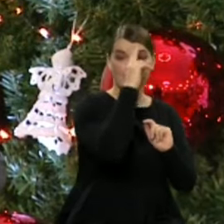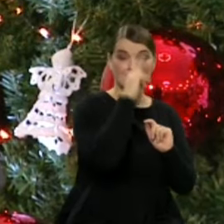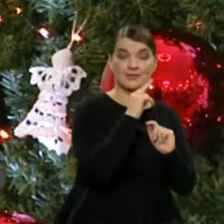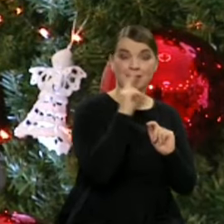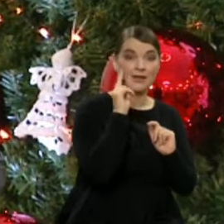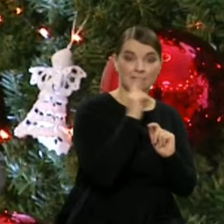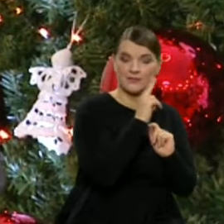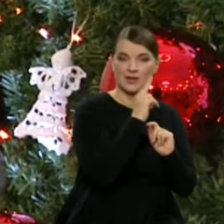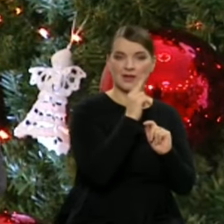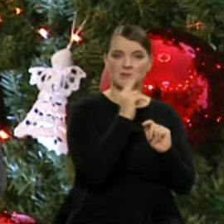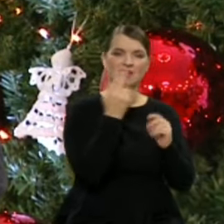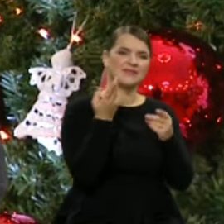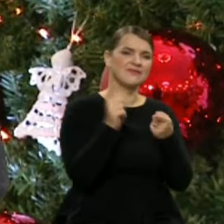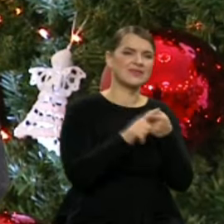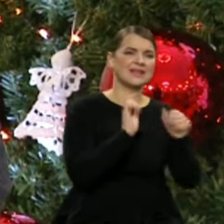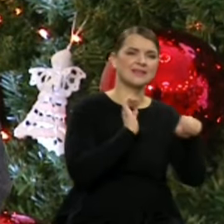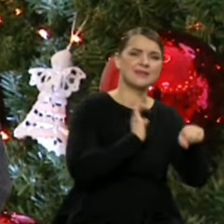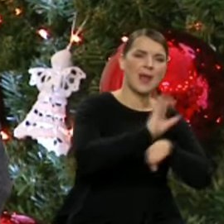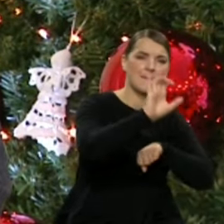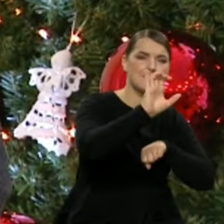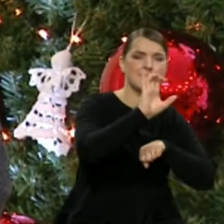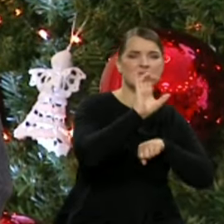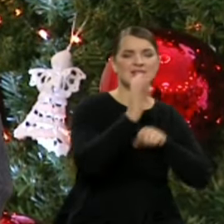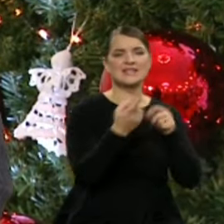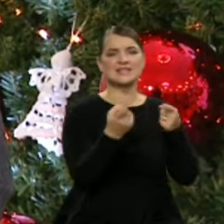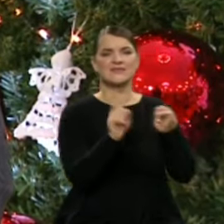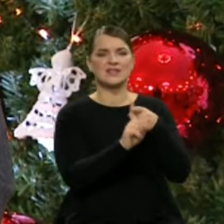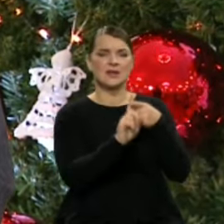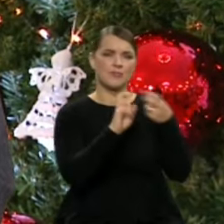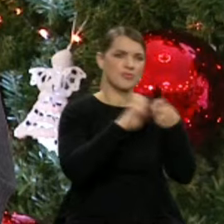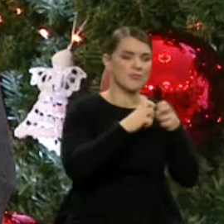visas tremtis, per visas negandas.